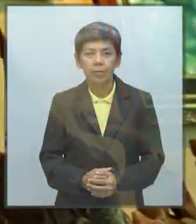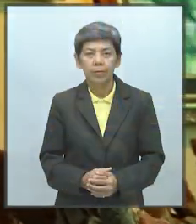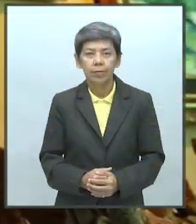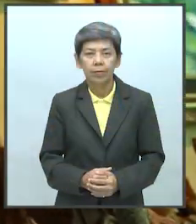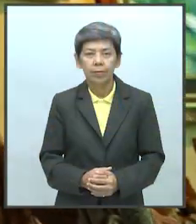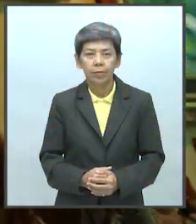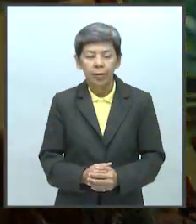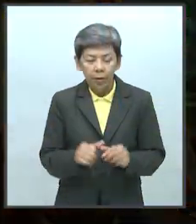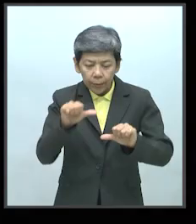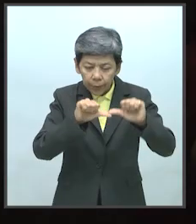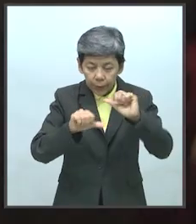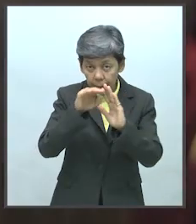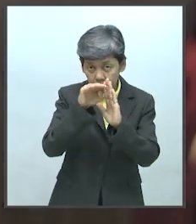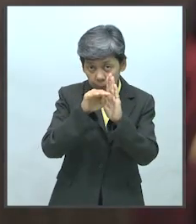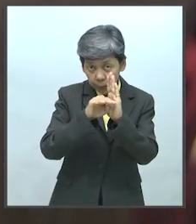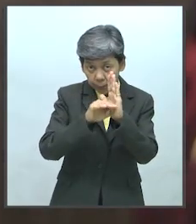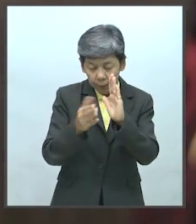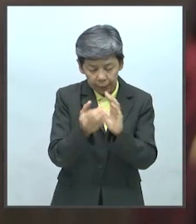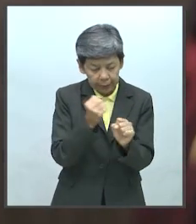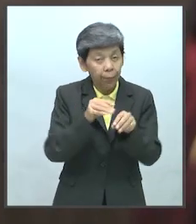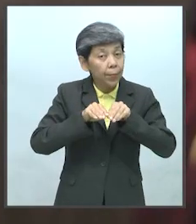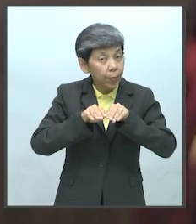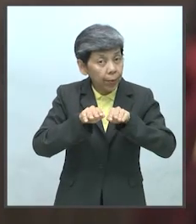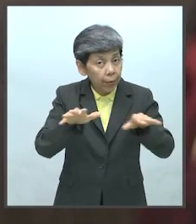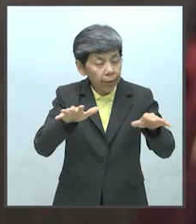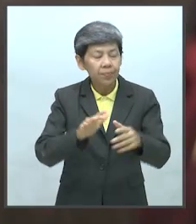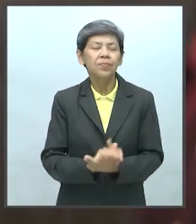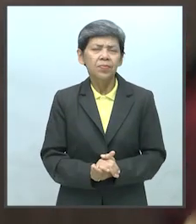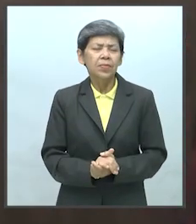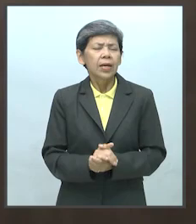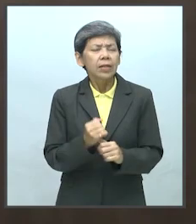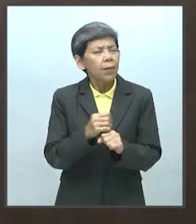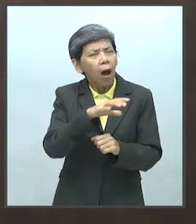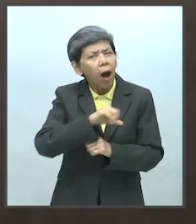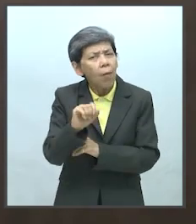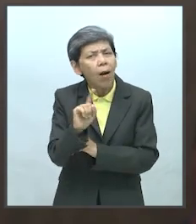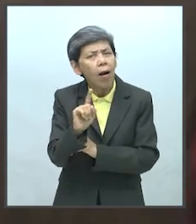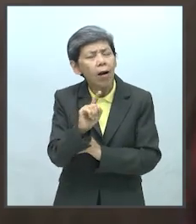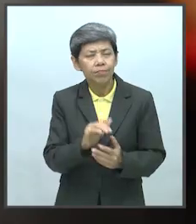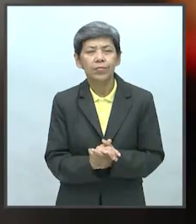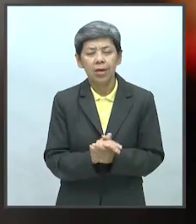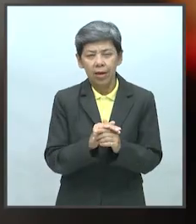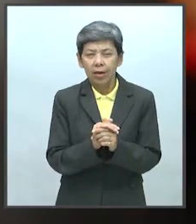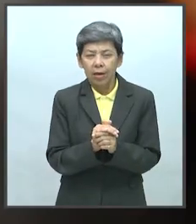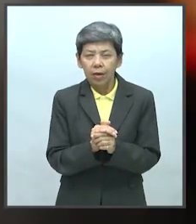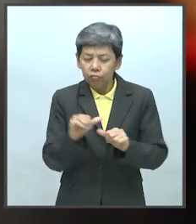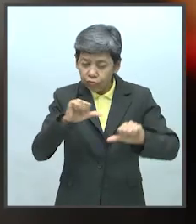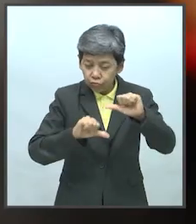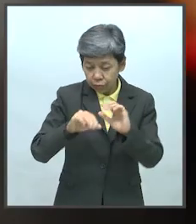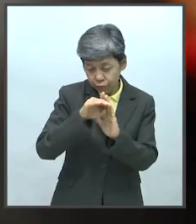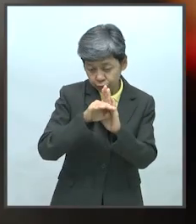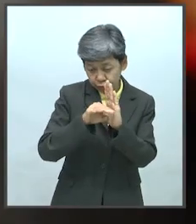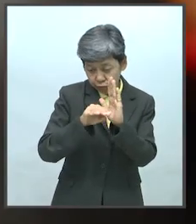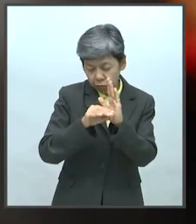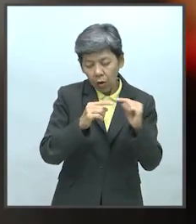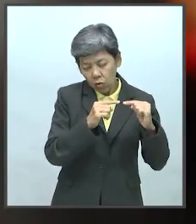สูตรขนมต่างๆที่ครูแพงได้แบบมาเผยแพร่อะไรอย่างเงี้ยค่ะ ครับ นำมาจากไหนคะ ครับสูตรนี้ก็สืบทอดกันมาถ้